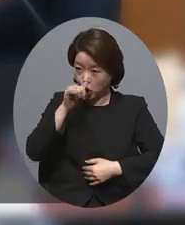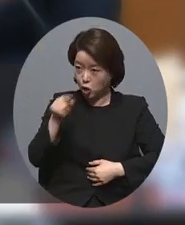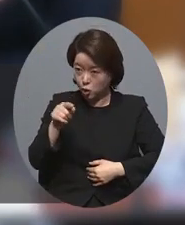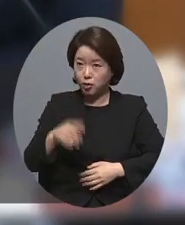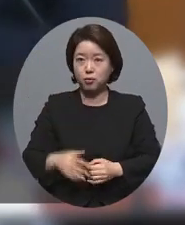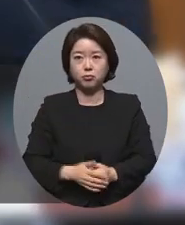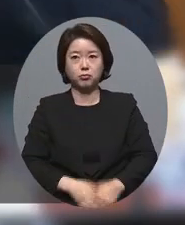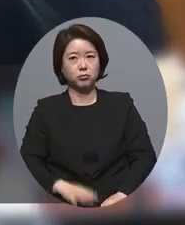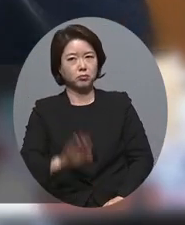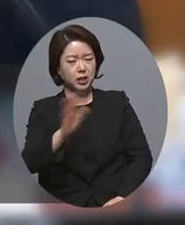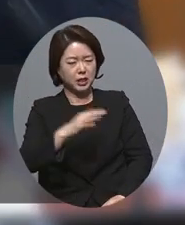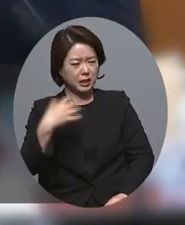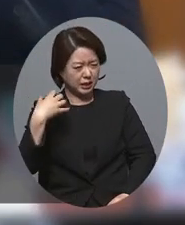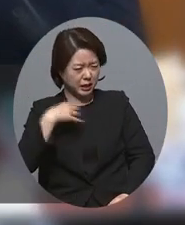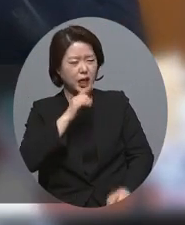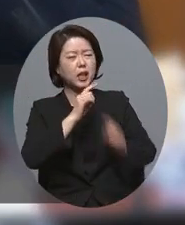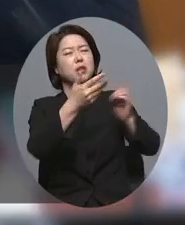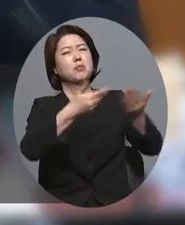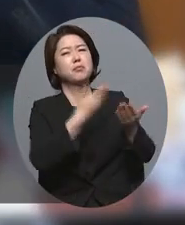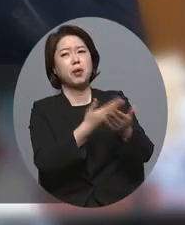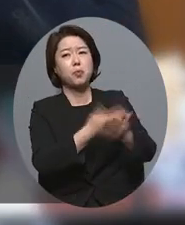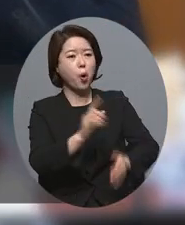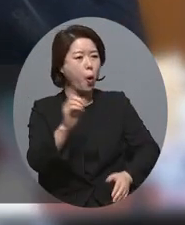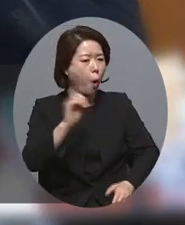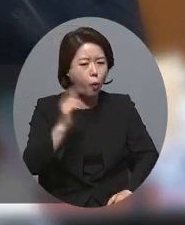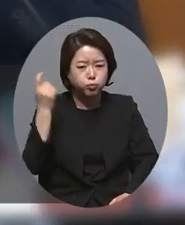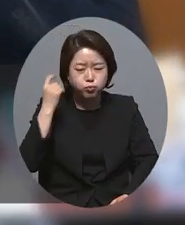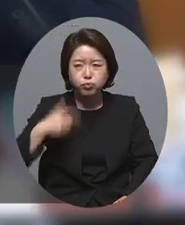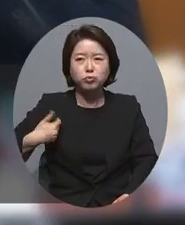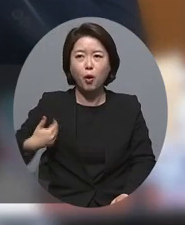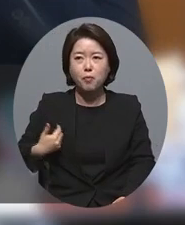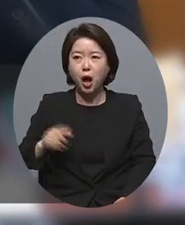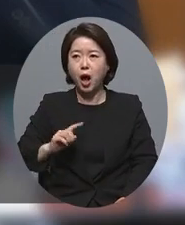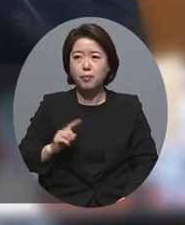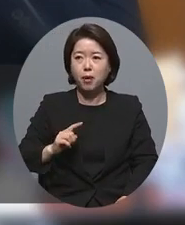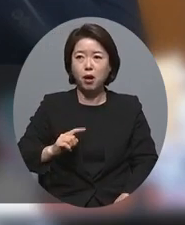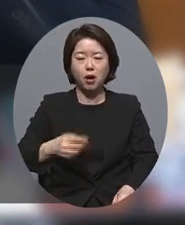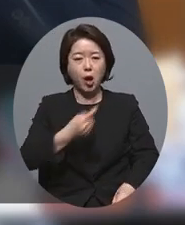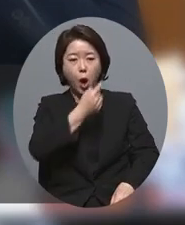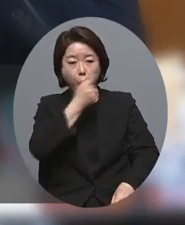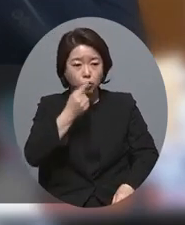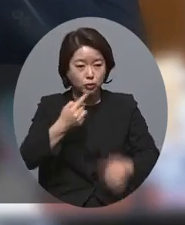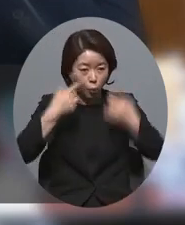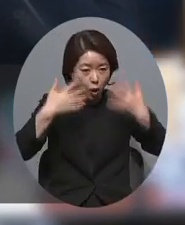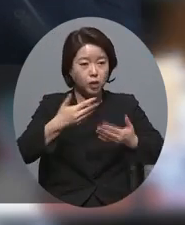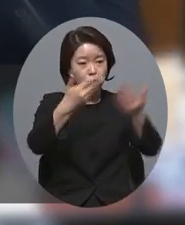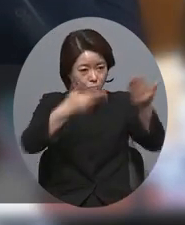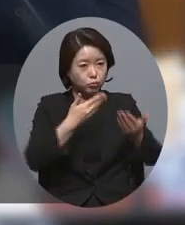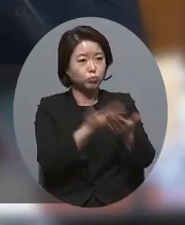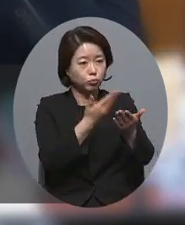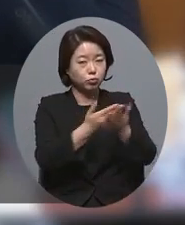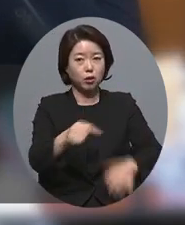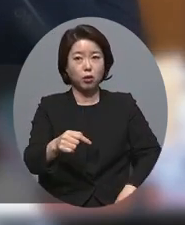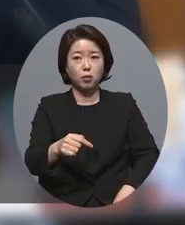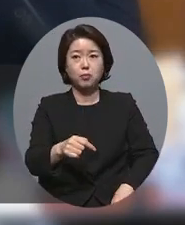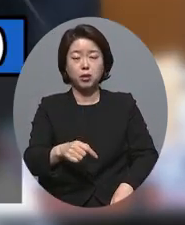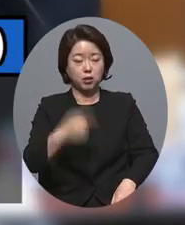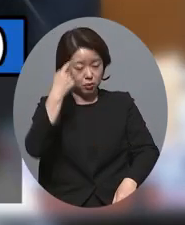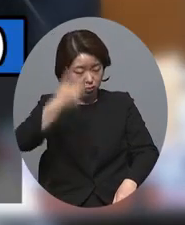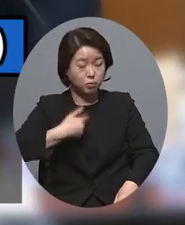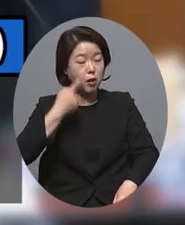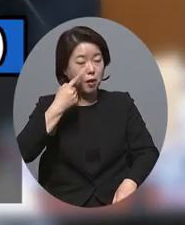말씀을 해주시죠. 매번 이렇게 더 어서 들으셨는지 모르겠지만 매번 그렇게 허황된 말씀을 하시는데요. 어떤 증거를 말씀하시는지 질문 다